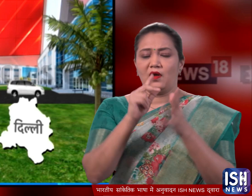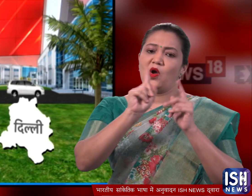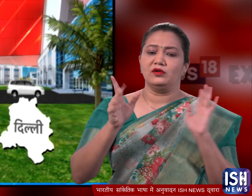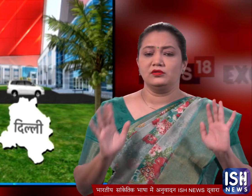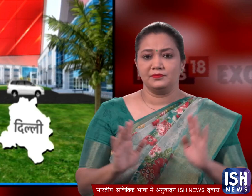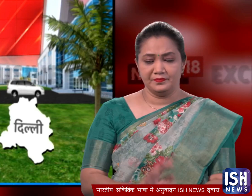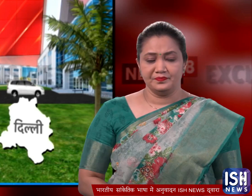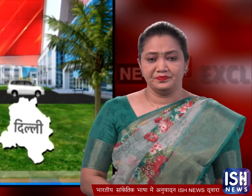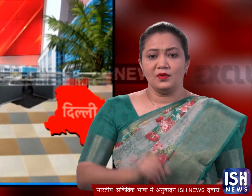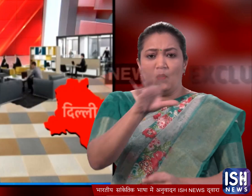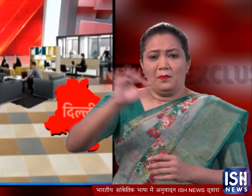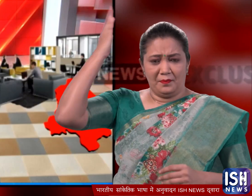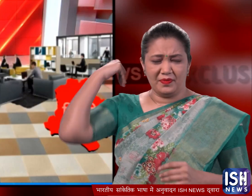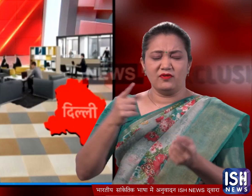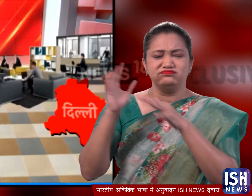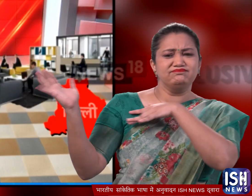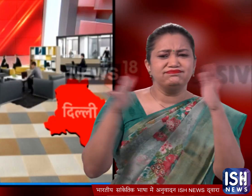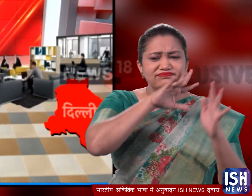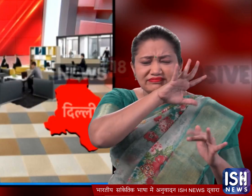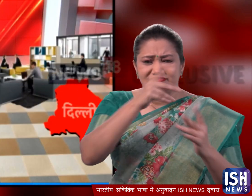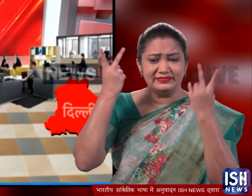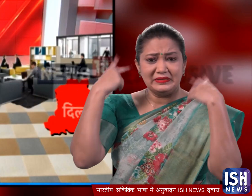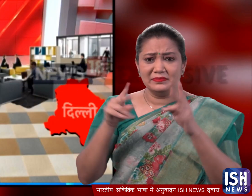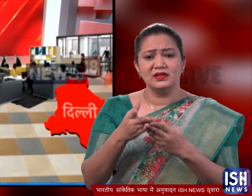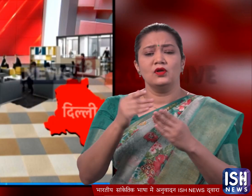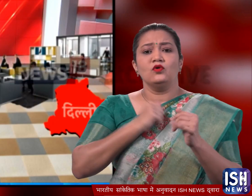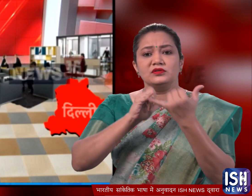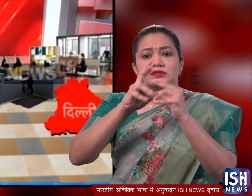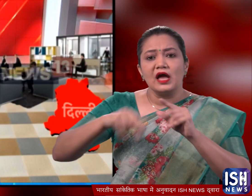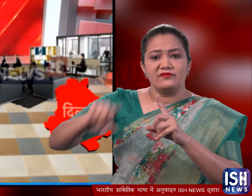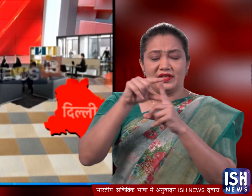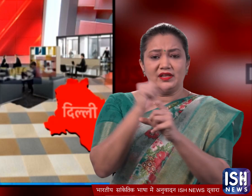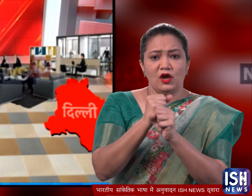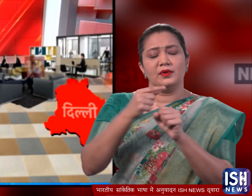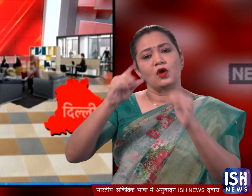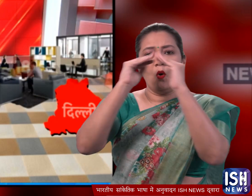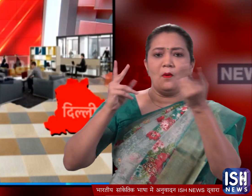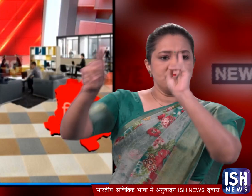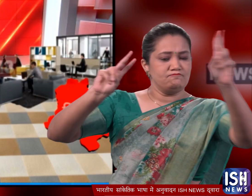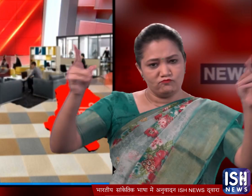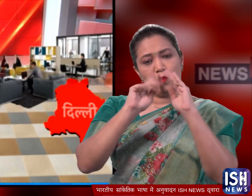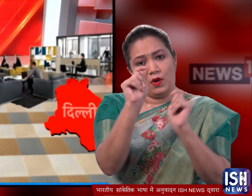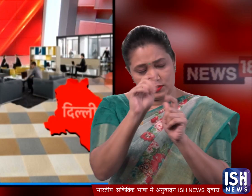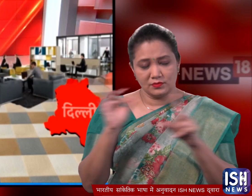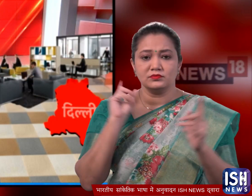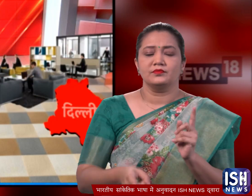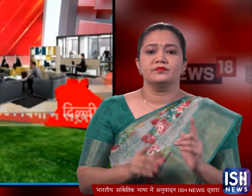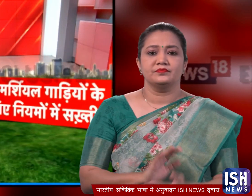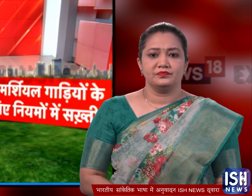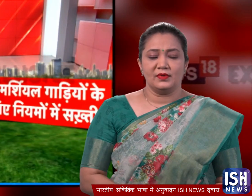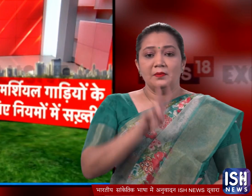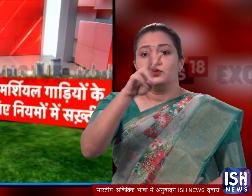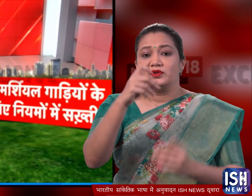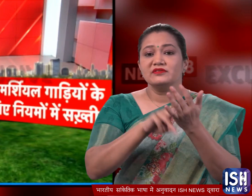जाएंगे। पिछले हफ्ते प्रदूषण की वजह से दिल्ली सरकार ने अपने सभी कर्मचारियों को वर्क फ्रॉम होम का आदेश जारी किया था। इसके अलावा